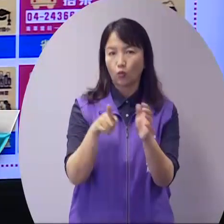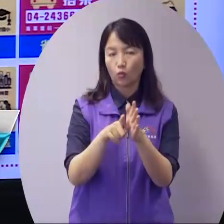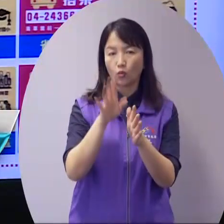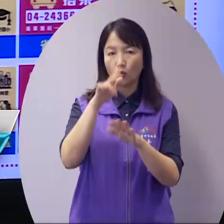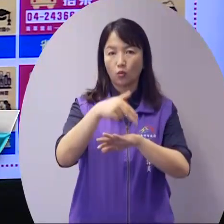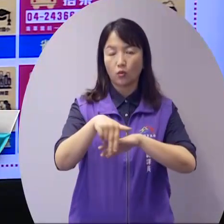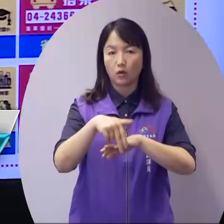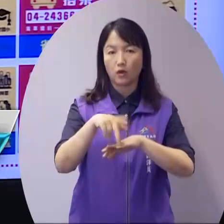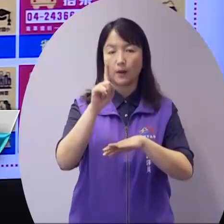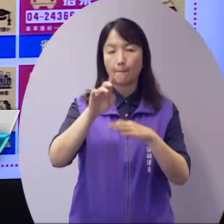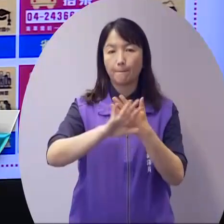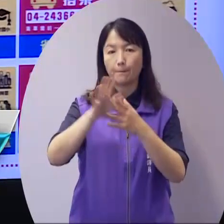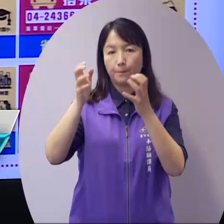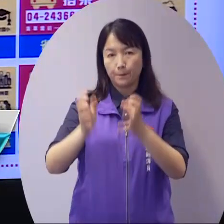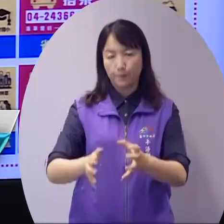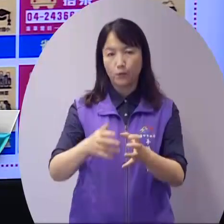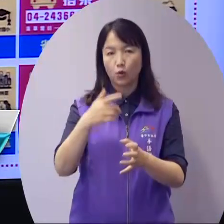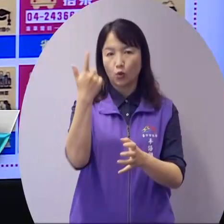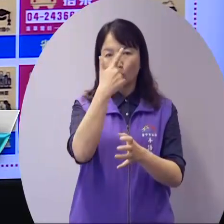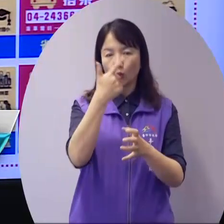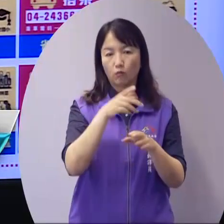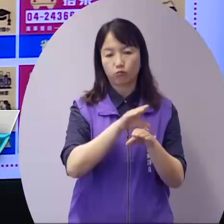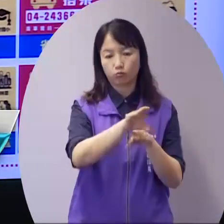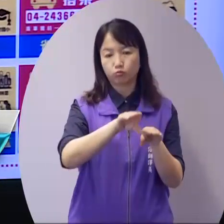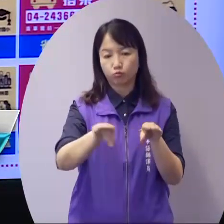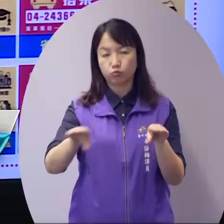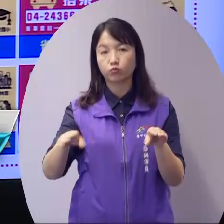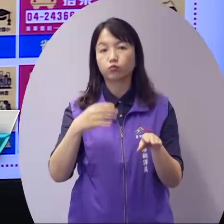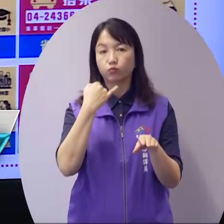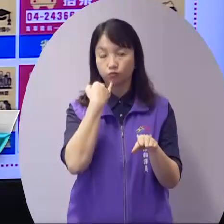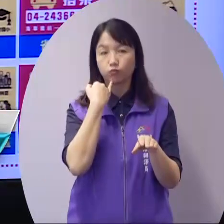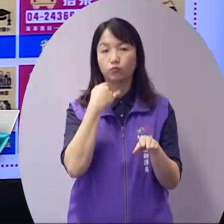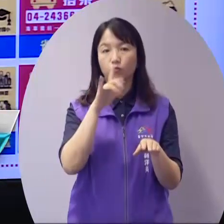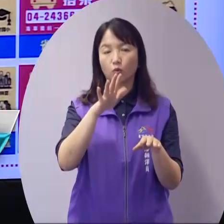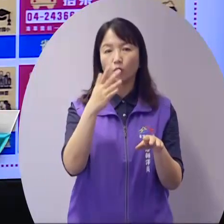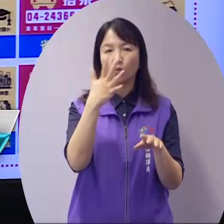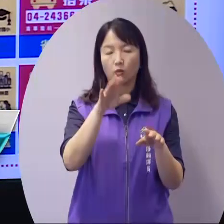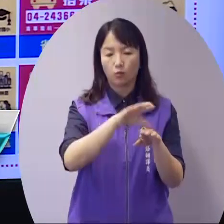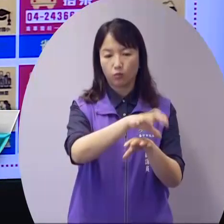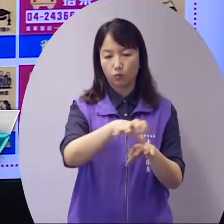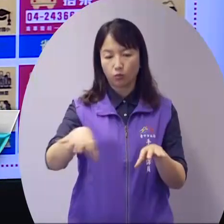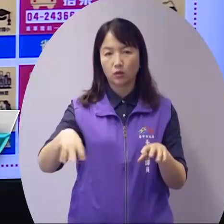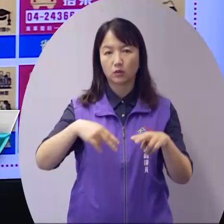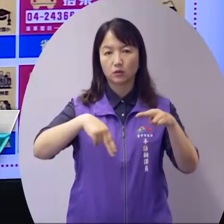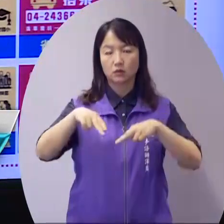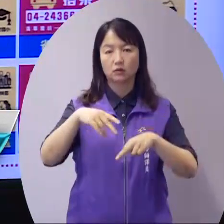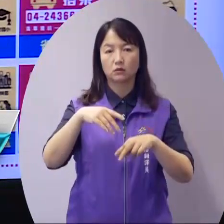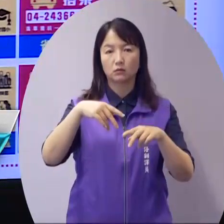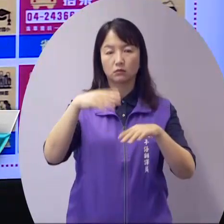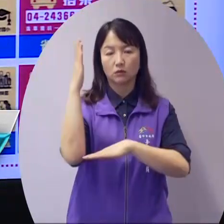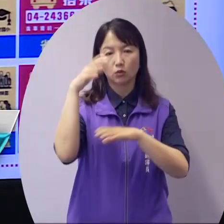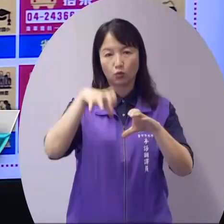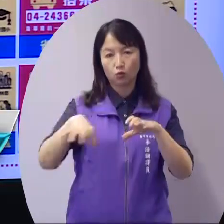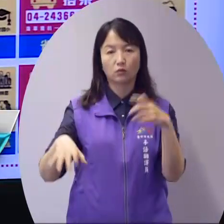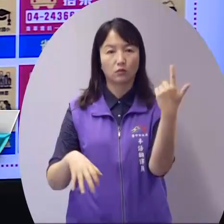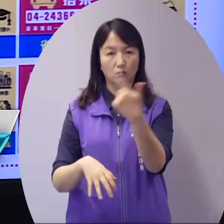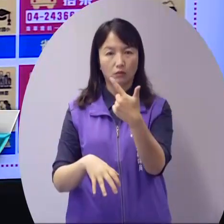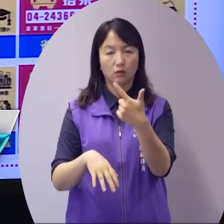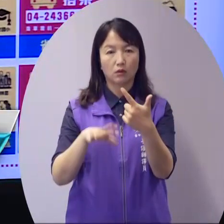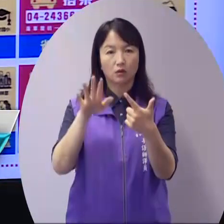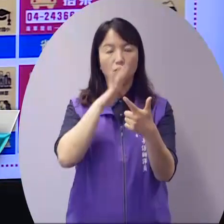有另外成立了6条路线，那当然这个路线里面遍布6个行政区，总共有服务